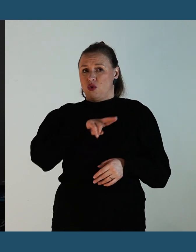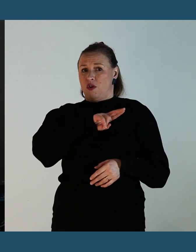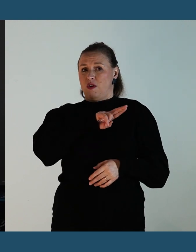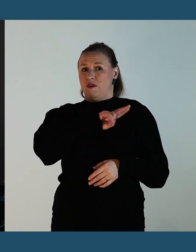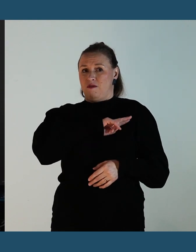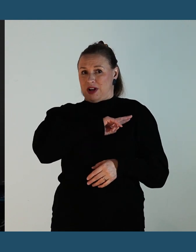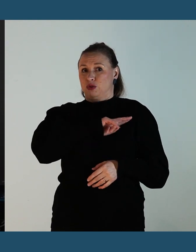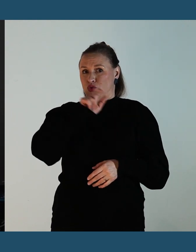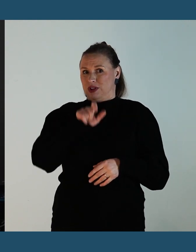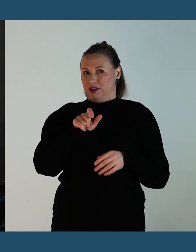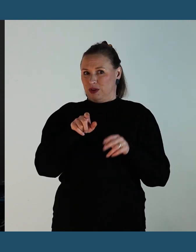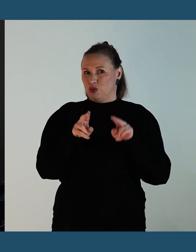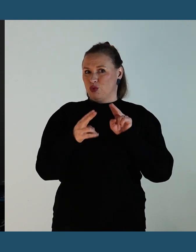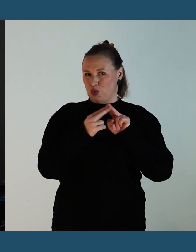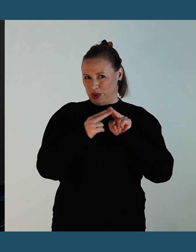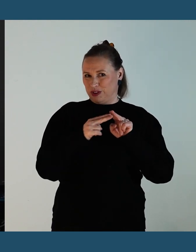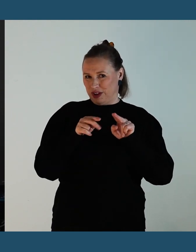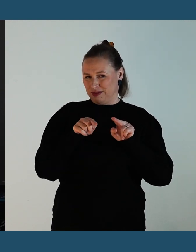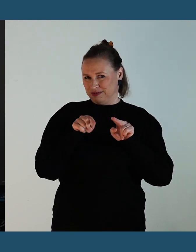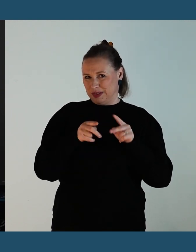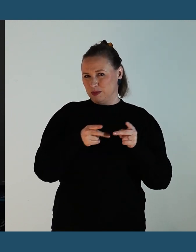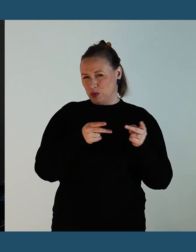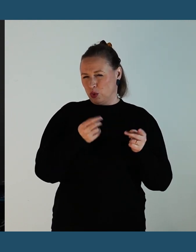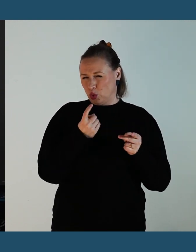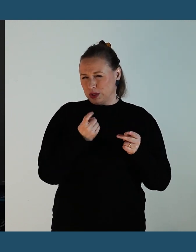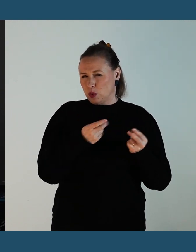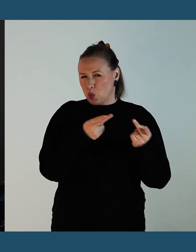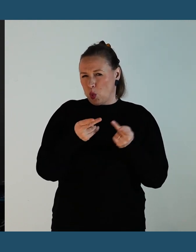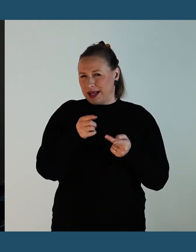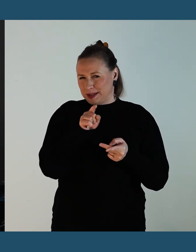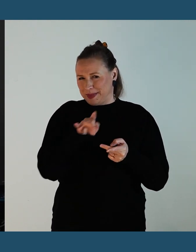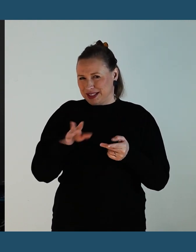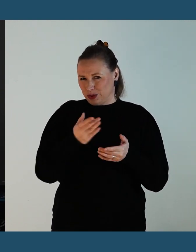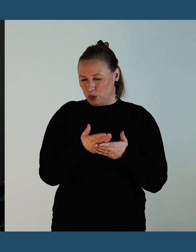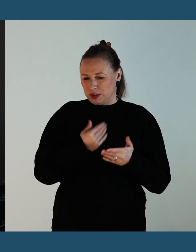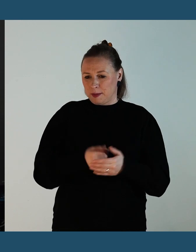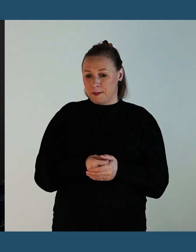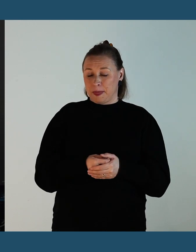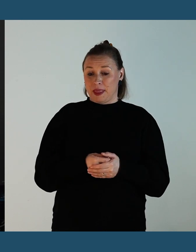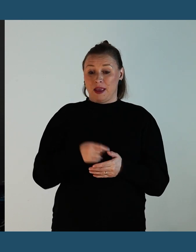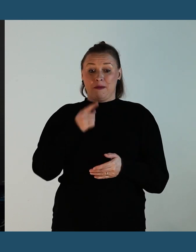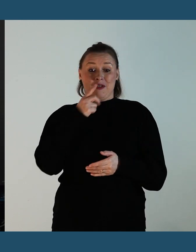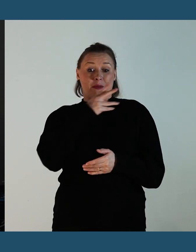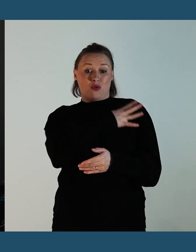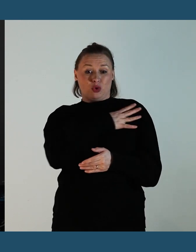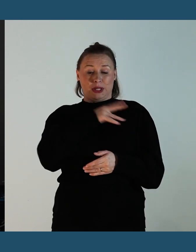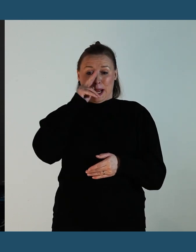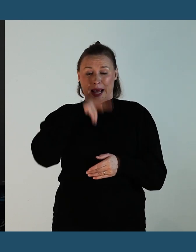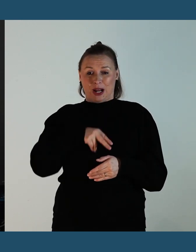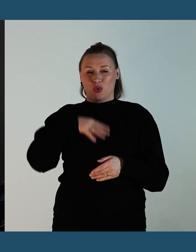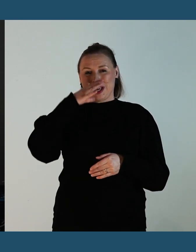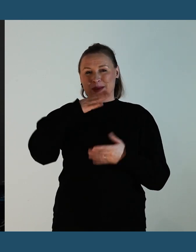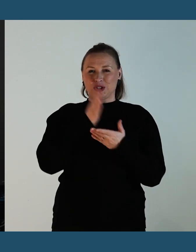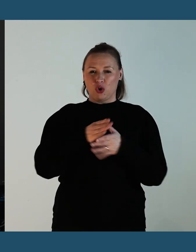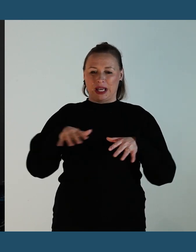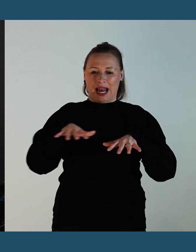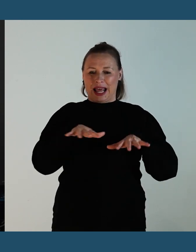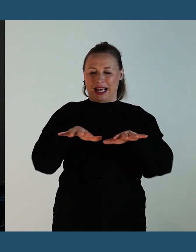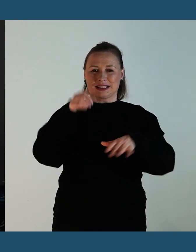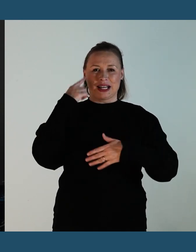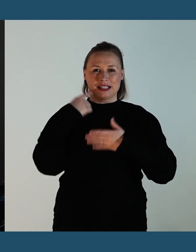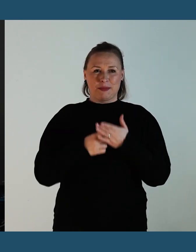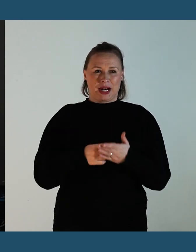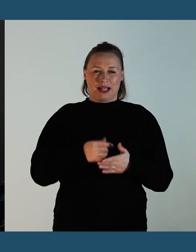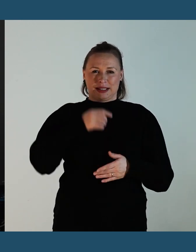yhdenvertaisuusvaltuutettuun otetaan yhteyttä. Olemme viime vuosina nähneet suuria ihmisoikeusliikkeitä, kuten maailmanlaajuiseksi kasvaneen